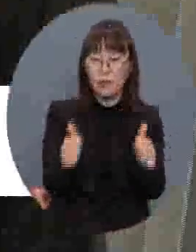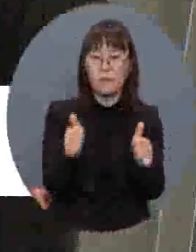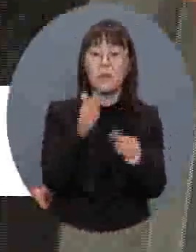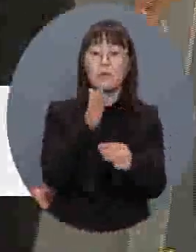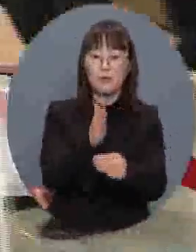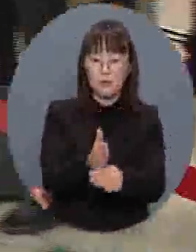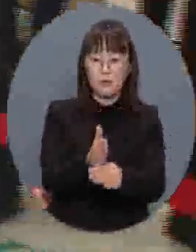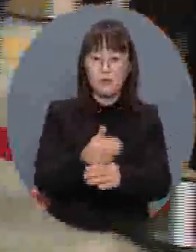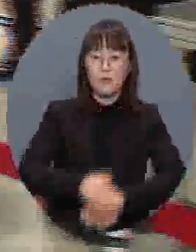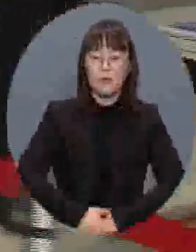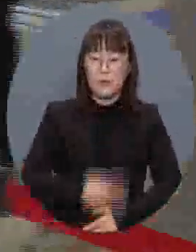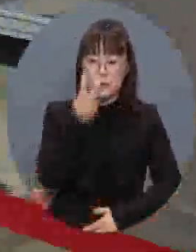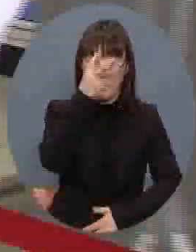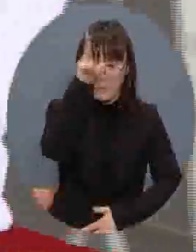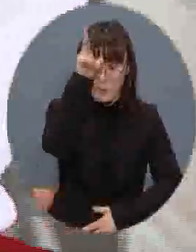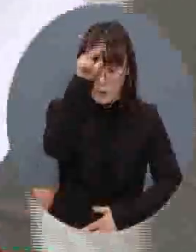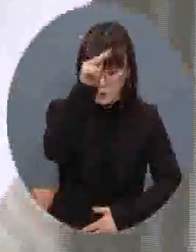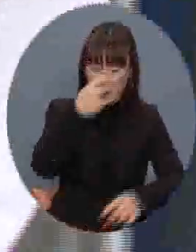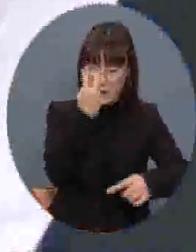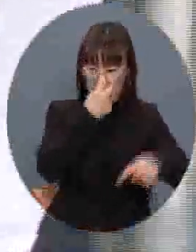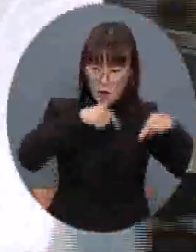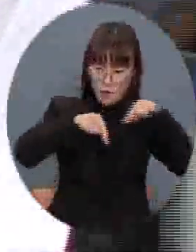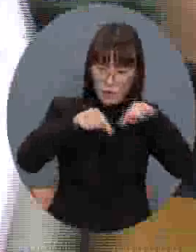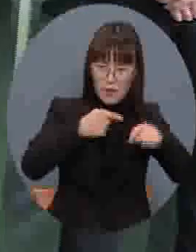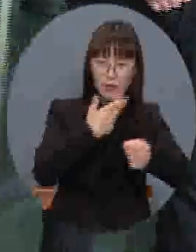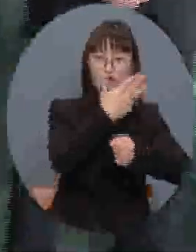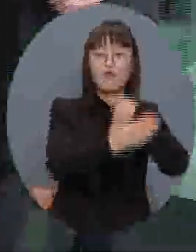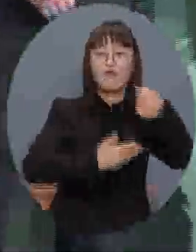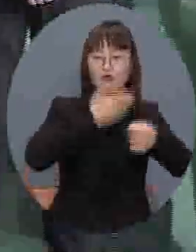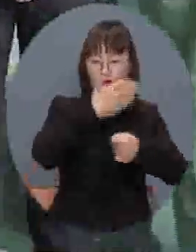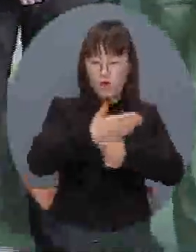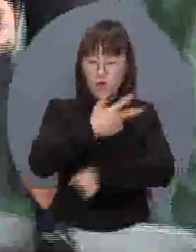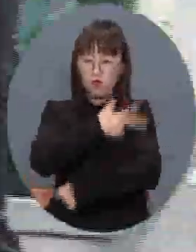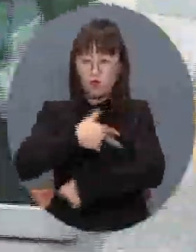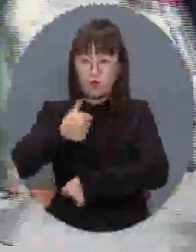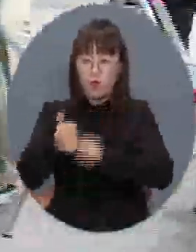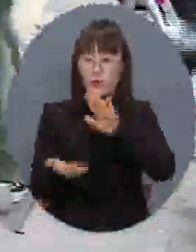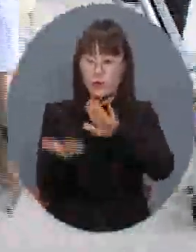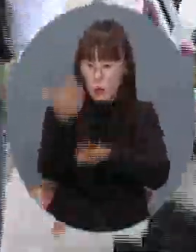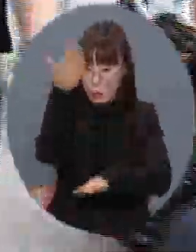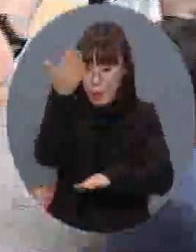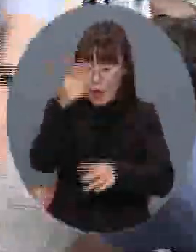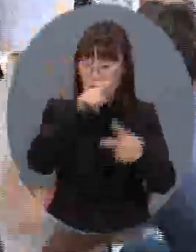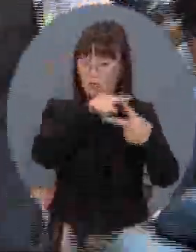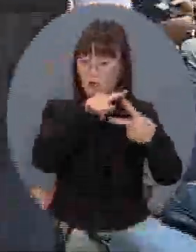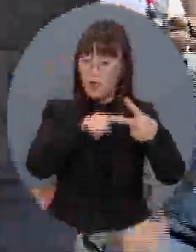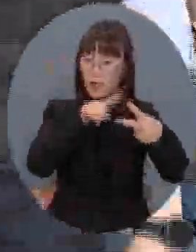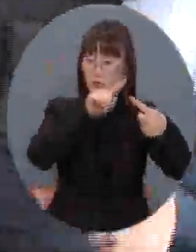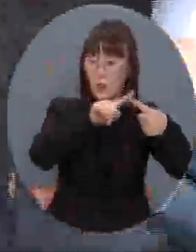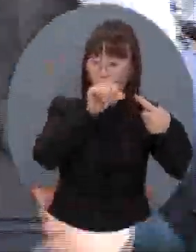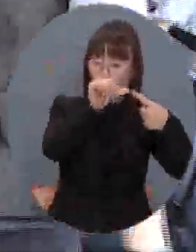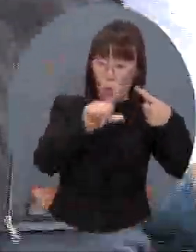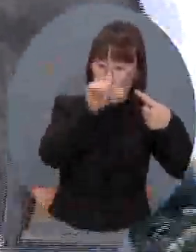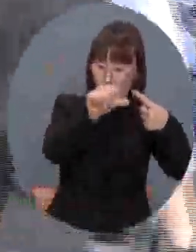있습니다. 검찰은 감독에게 징역 9년, 주장과 선배 선수에게는 각각 징역